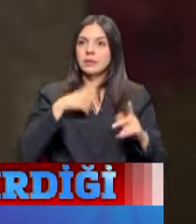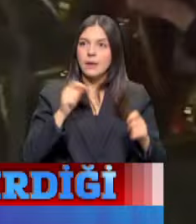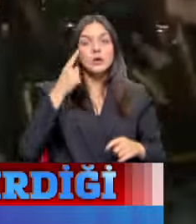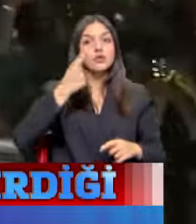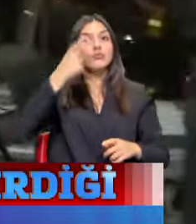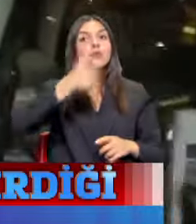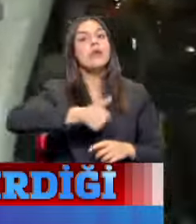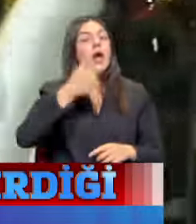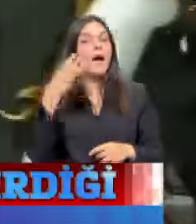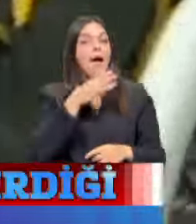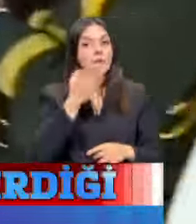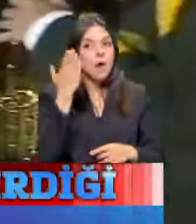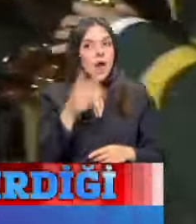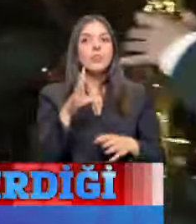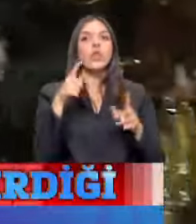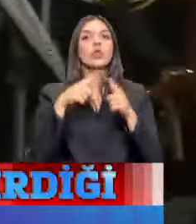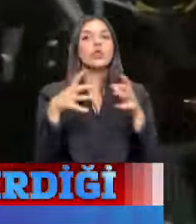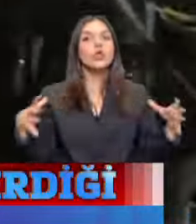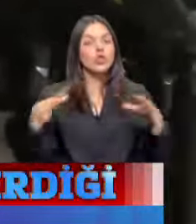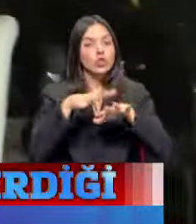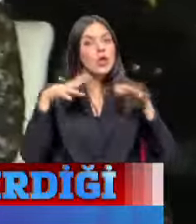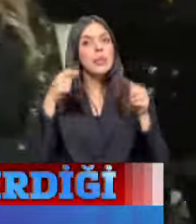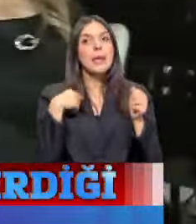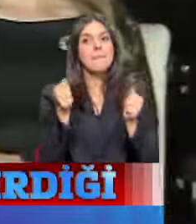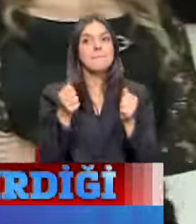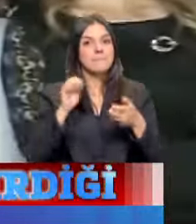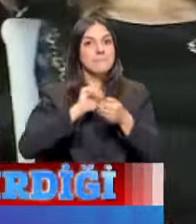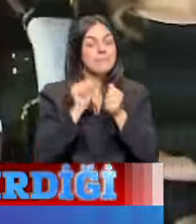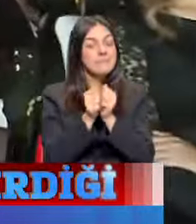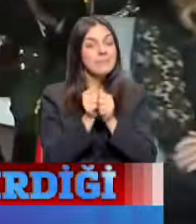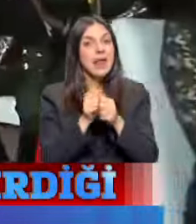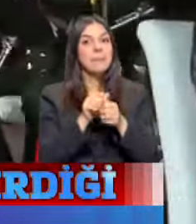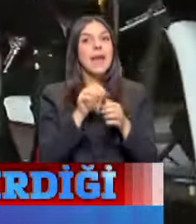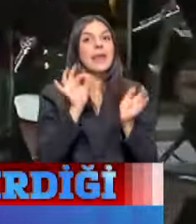Erdoğan. Törende birlik vurgusuyla hepimiz aynı gemideyiz dedi.